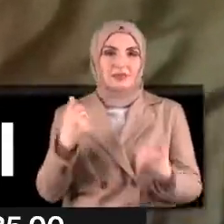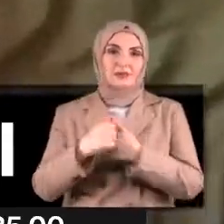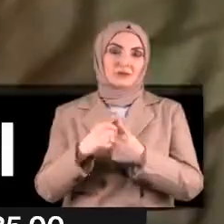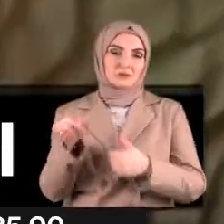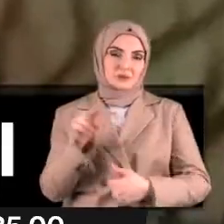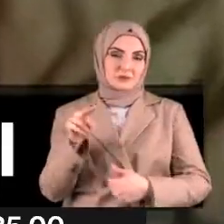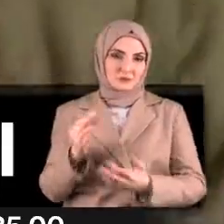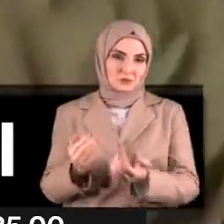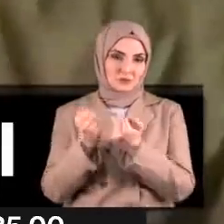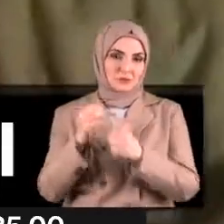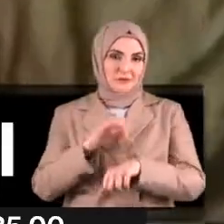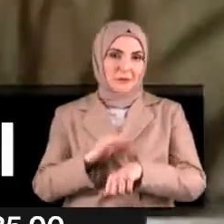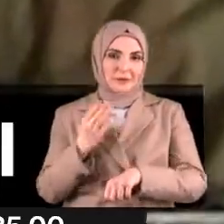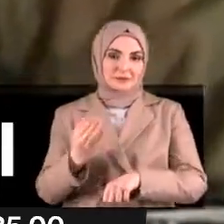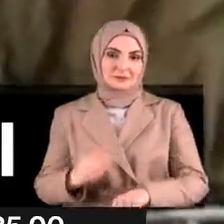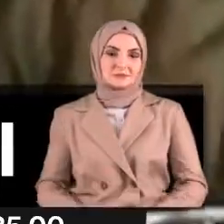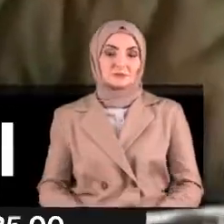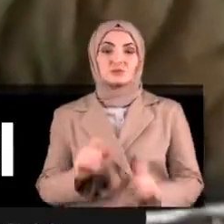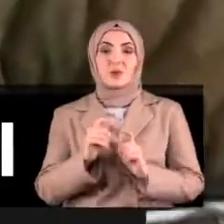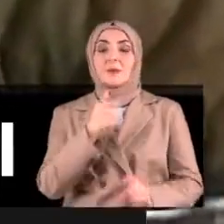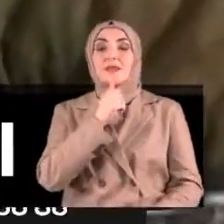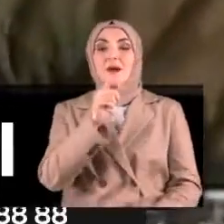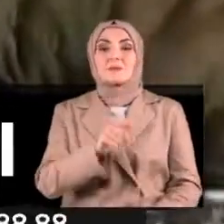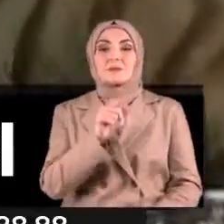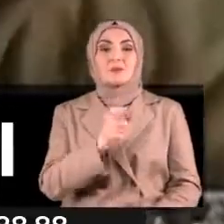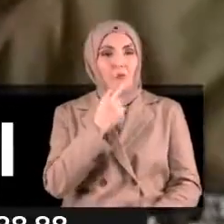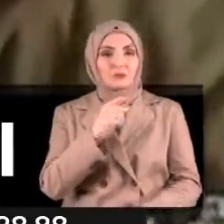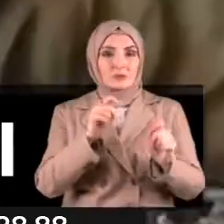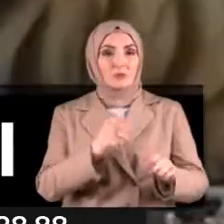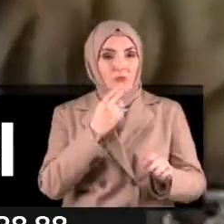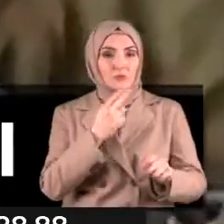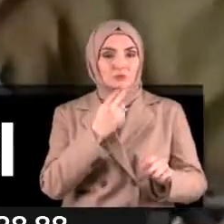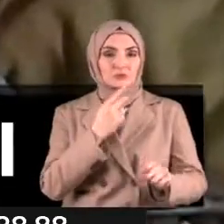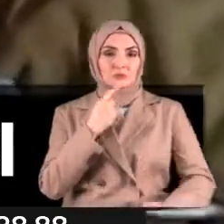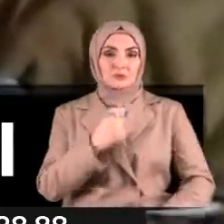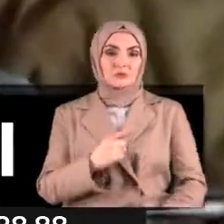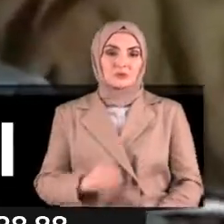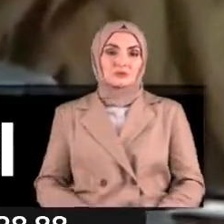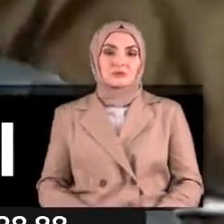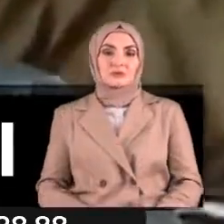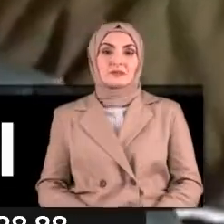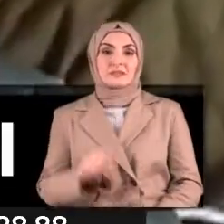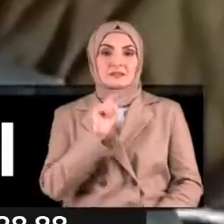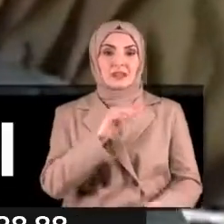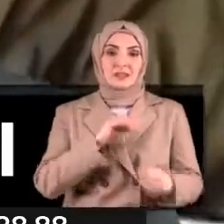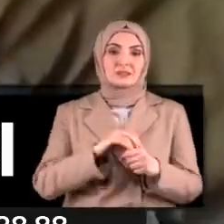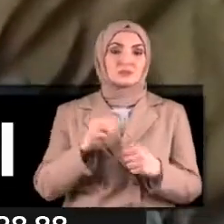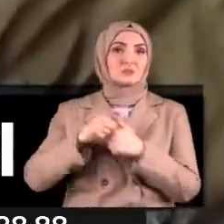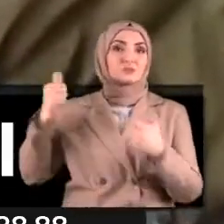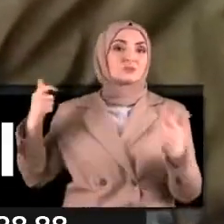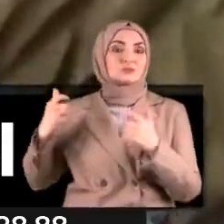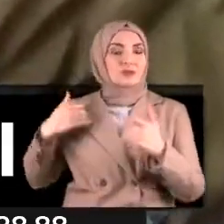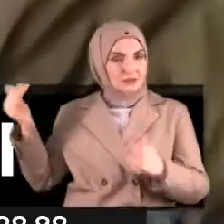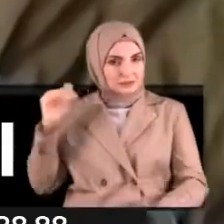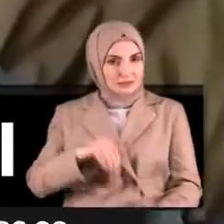abi. Abi biz konuş ya. Konuş Süleyman abi konuş. Biz diyorum ya senin için takırık kaleden geldik. Allah nasip